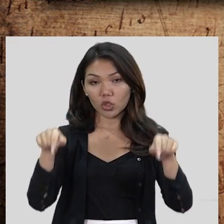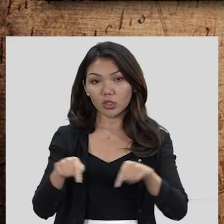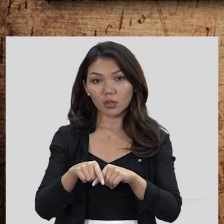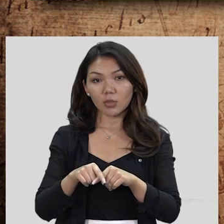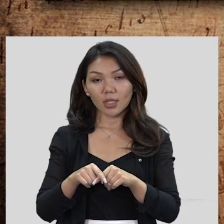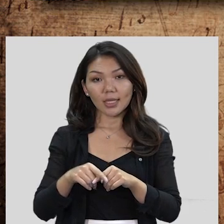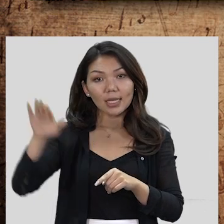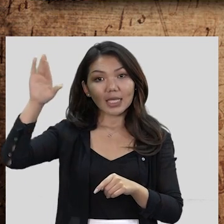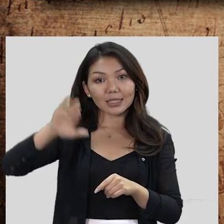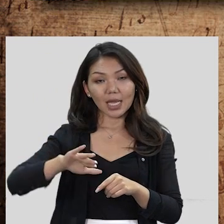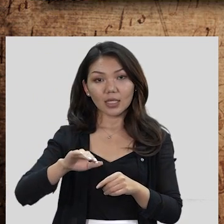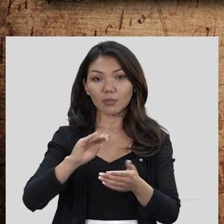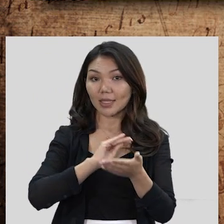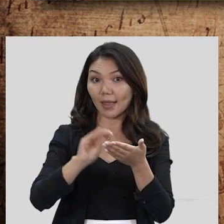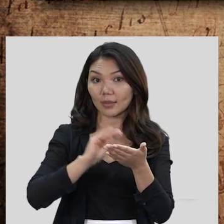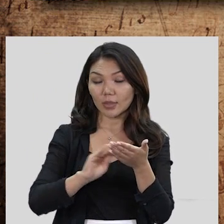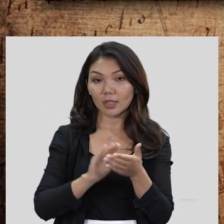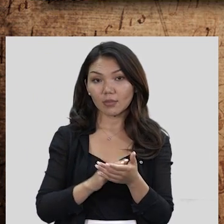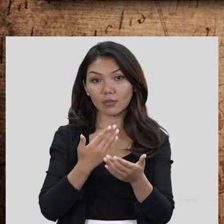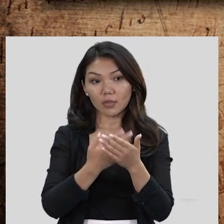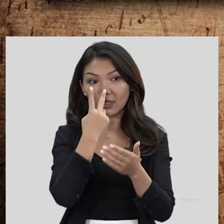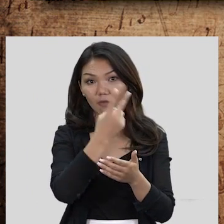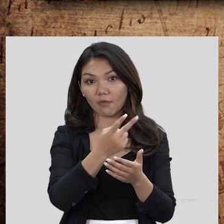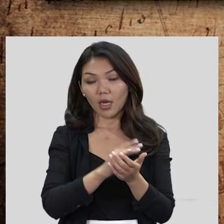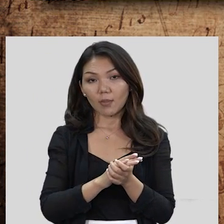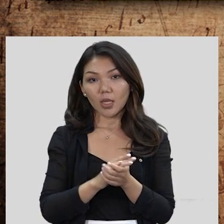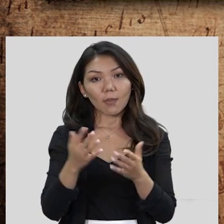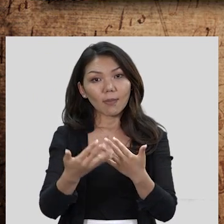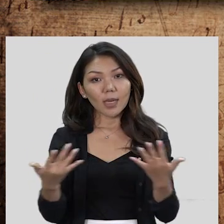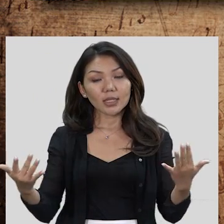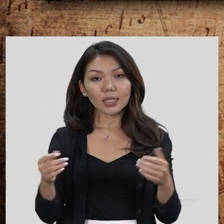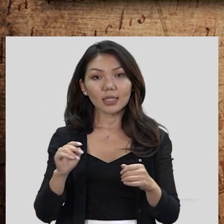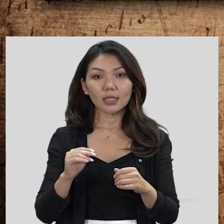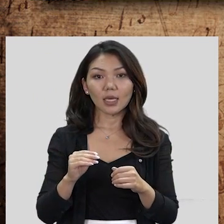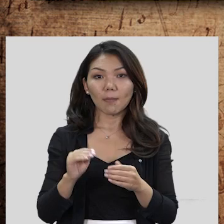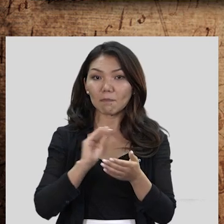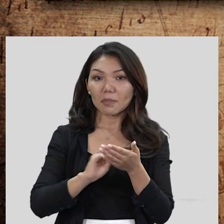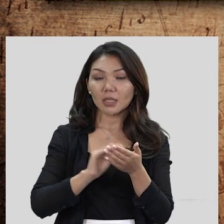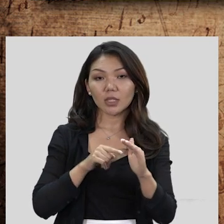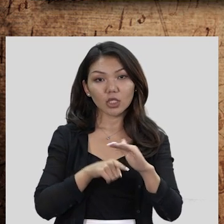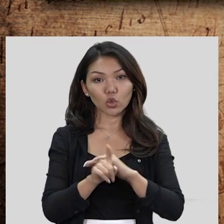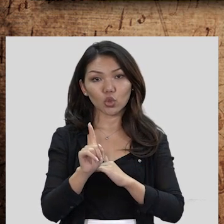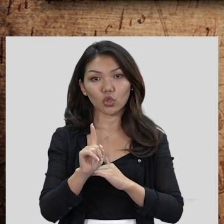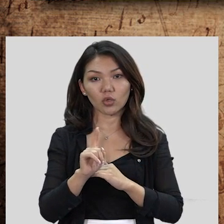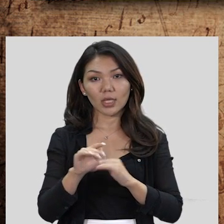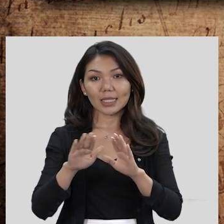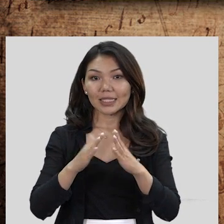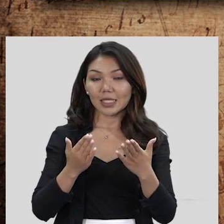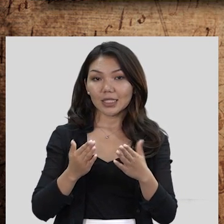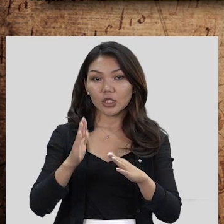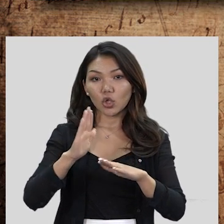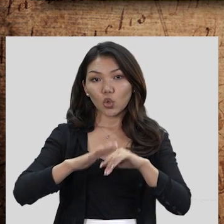надписями перед вами материал для письменных источников страница рукописной книги